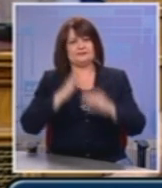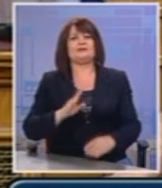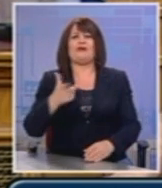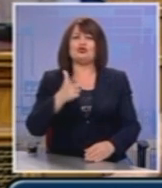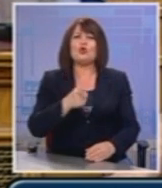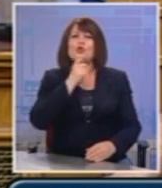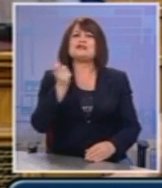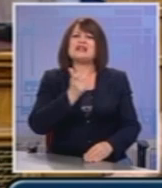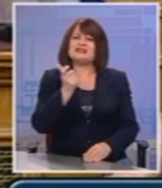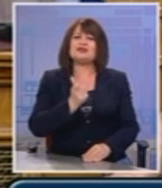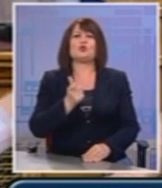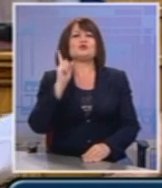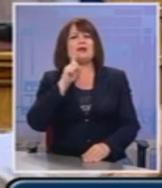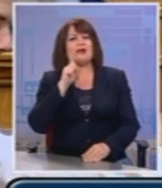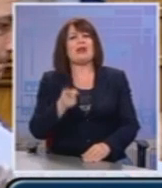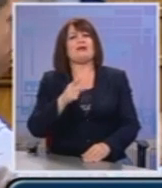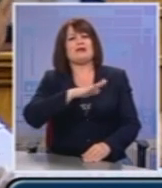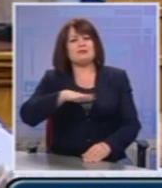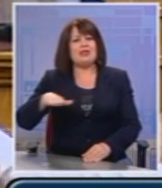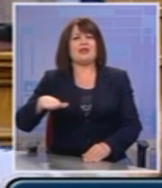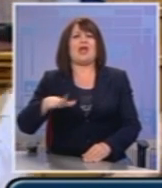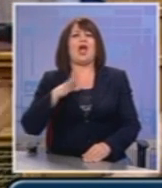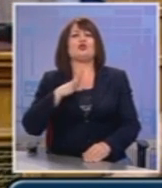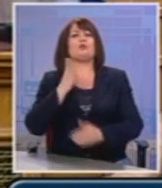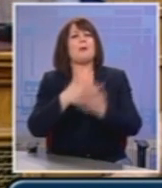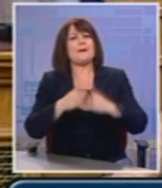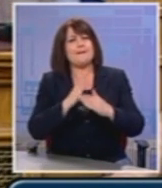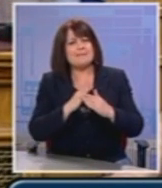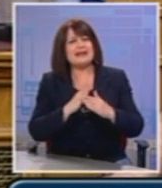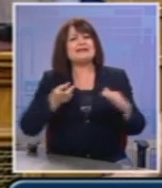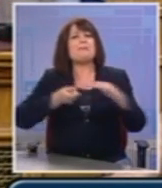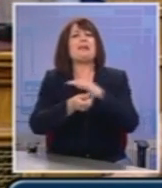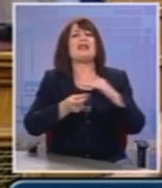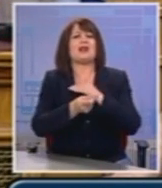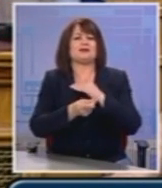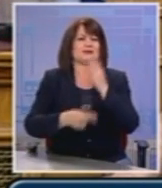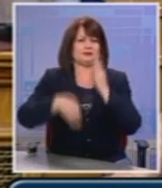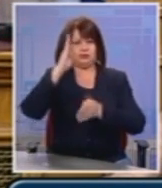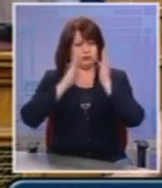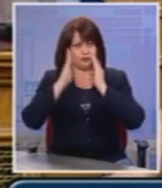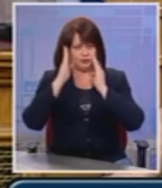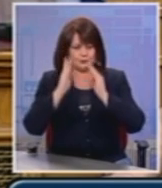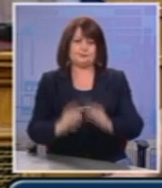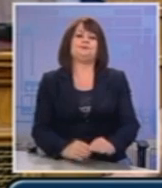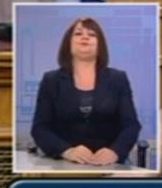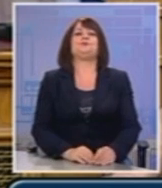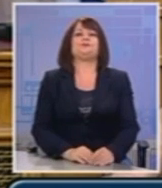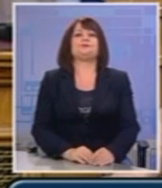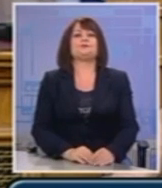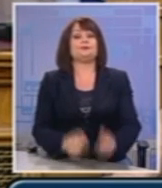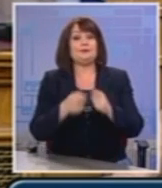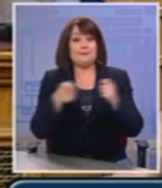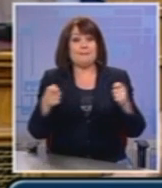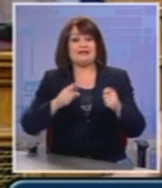συνταξιούχους γυναίκες παιδιά άτομα με αναπηρίες και μετανάστες τα μέτρα